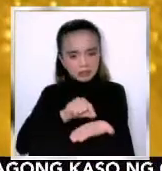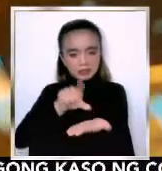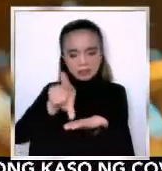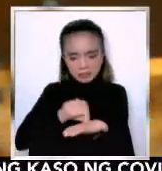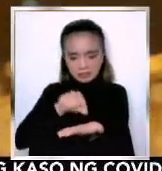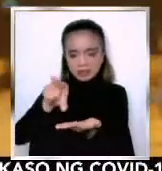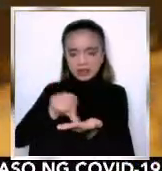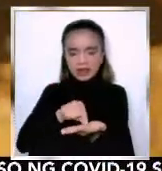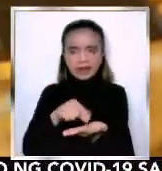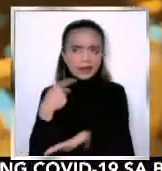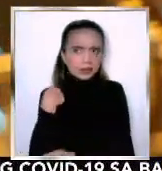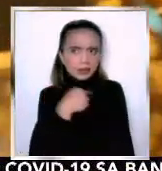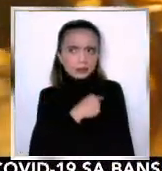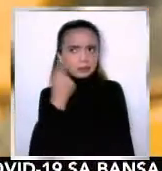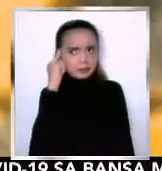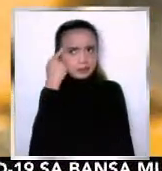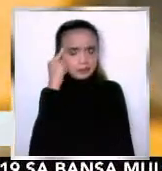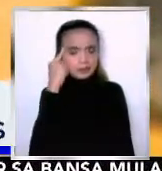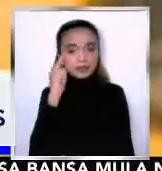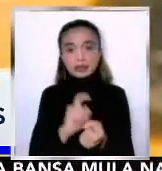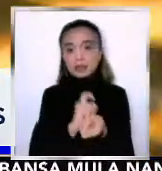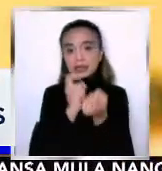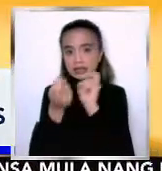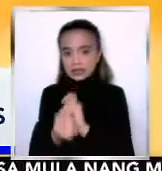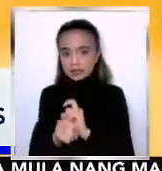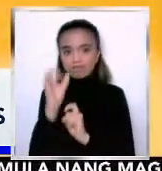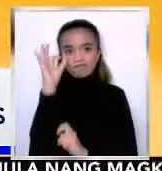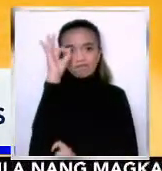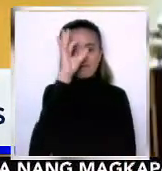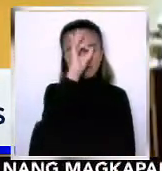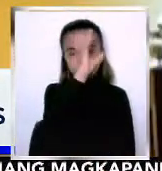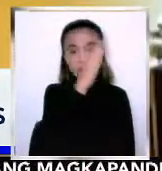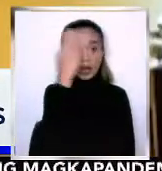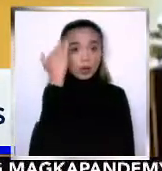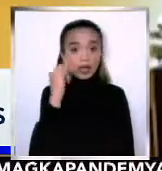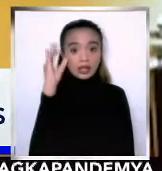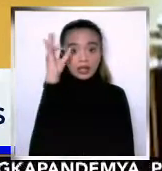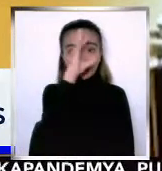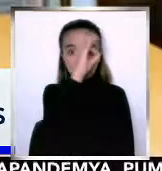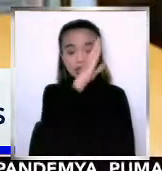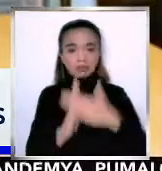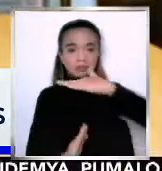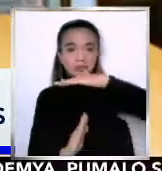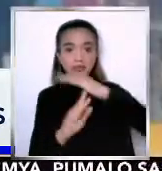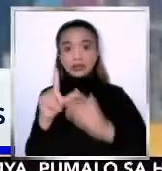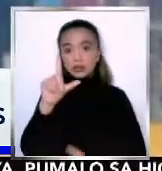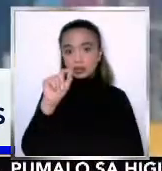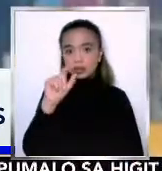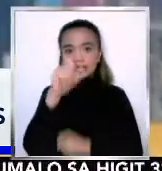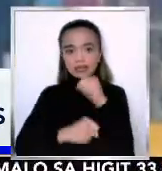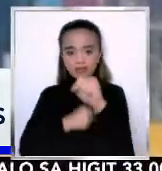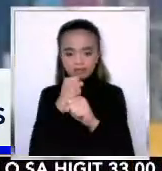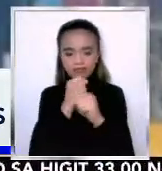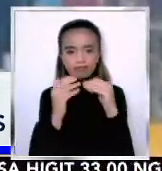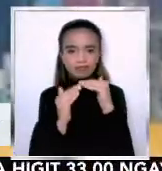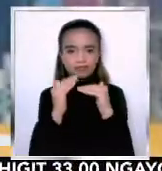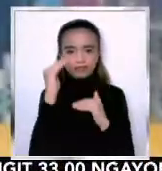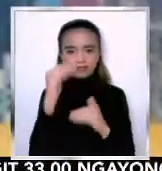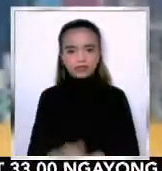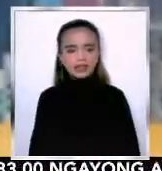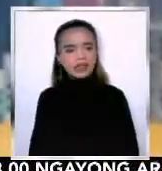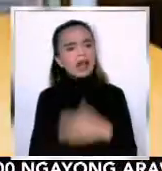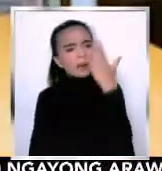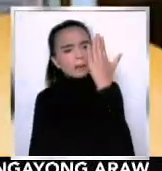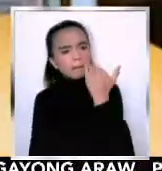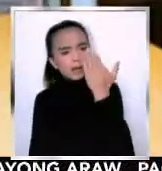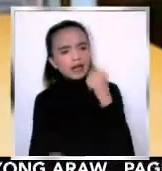natin na i-convert ito into coins kasi yung coins, ang lifespan niya, mga 20 years or more. Kuya Kim, bakit bariya ang tawag ng mga Pilipino